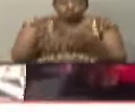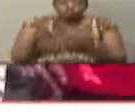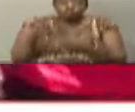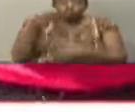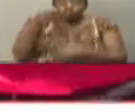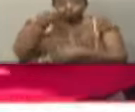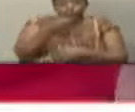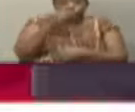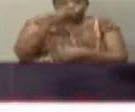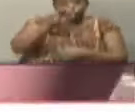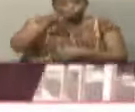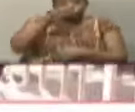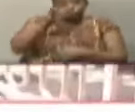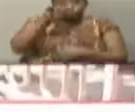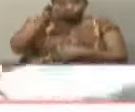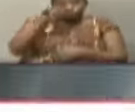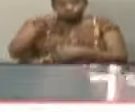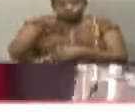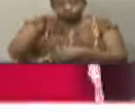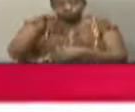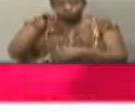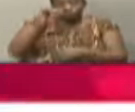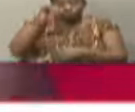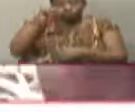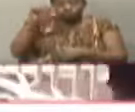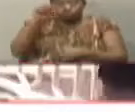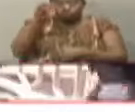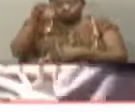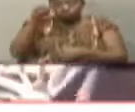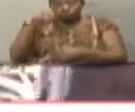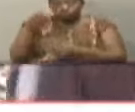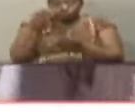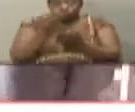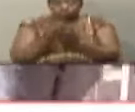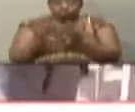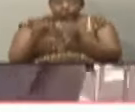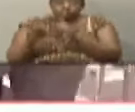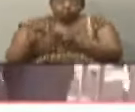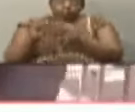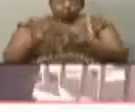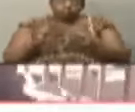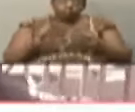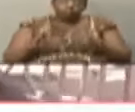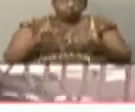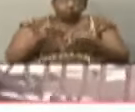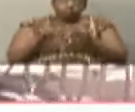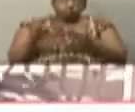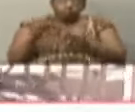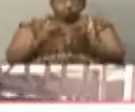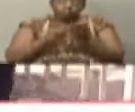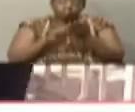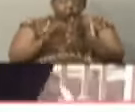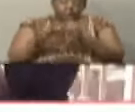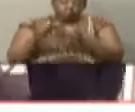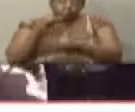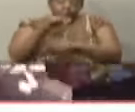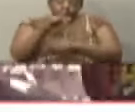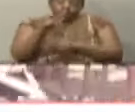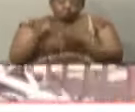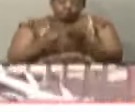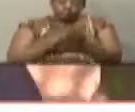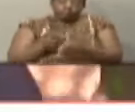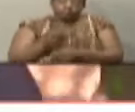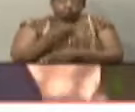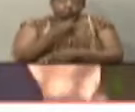Kayigwa boogedde kufa kwa jjajja Ikyuli era ne basaba ab'ebyokwerinda okunoonyeza ku bantu abatisa bannaabwe